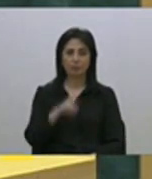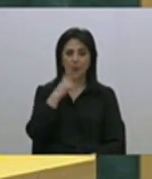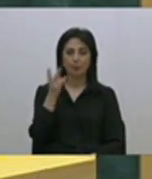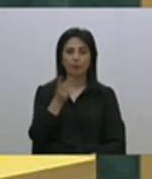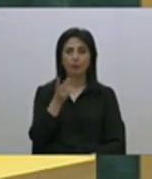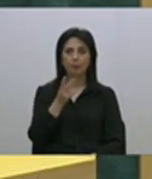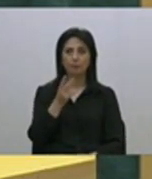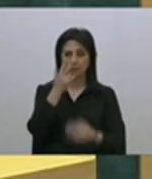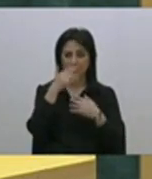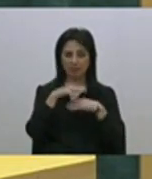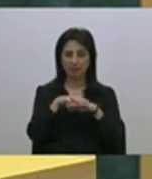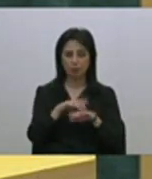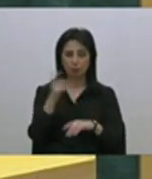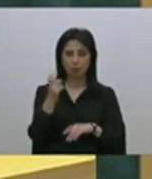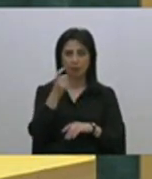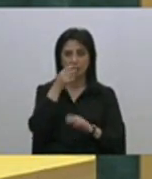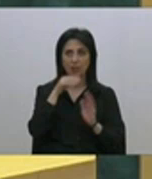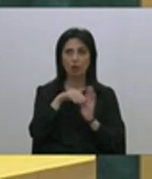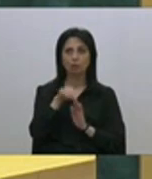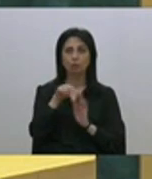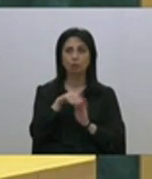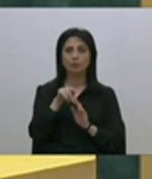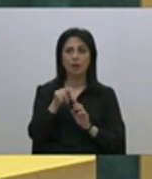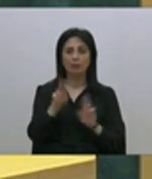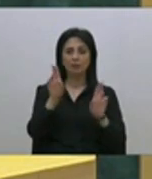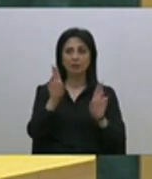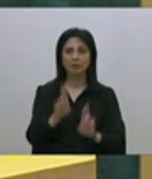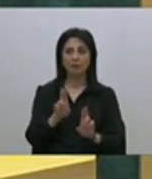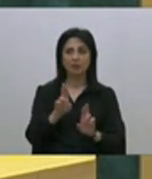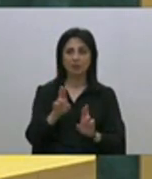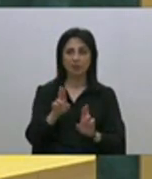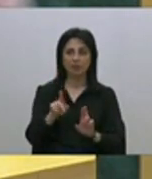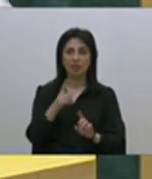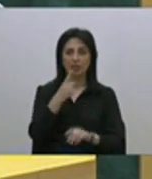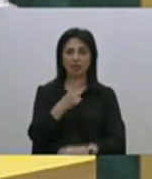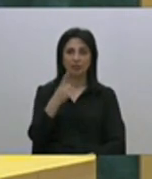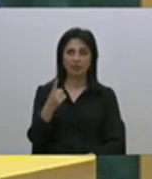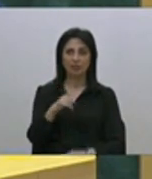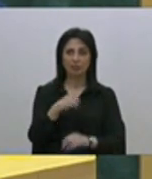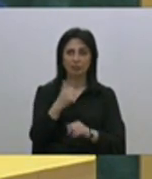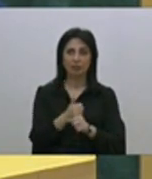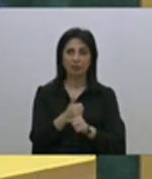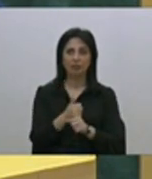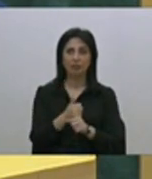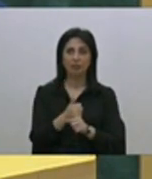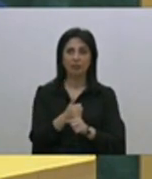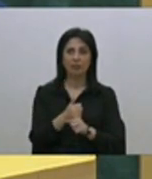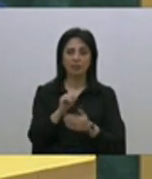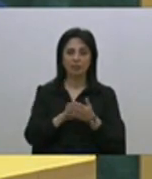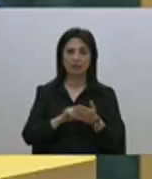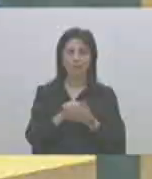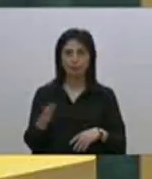უნდა, ინკლუზიურობა და ხარისხის გაუმჯობესება ამ სტანდარტების შემუშავების ერთ-ერთი მთავარი